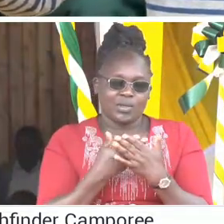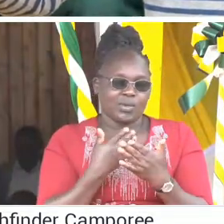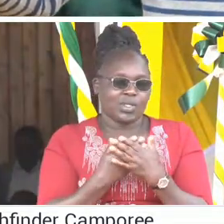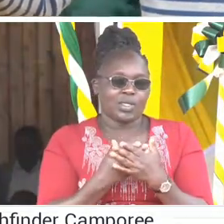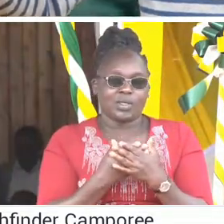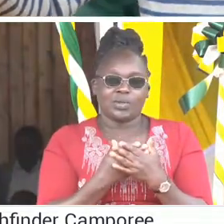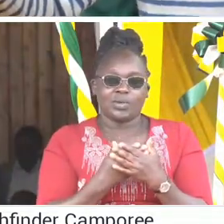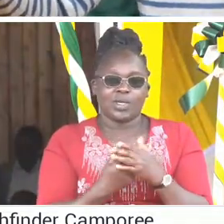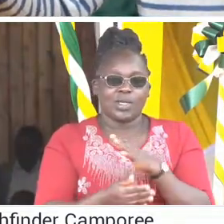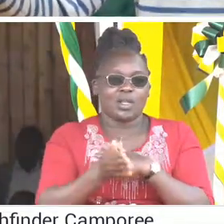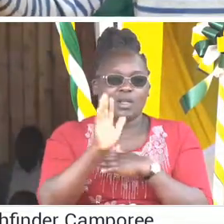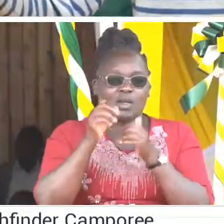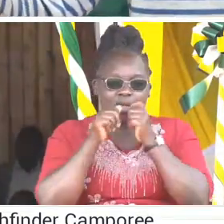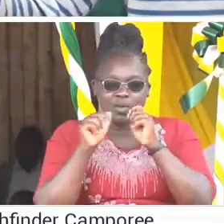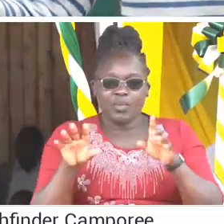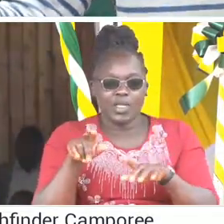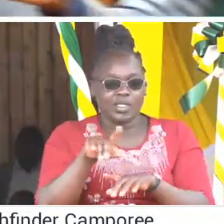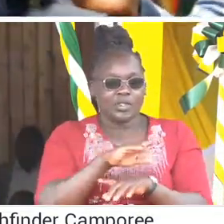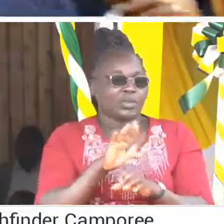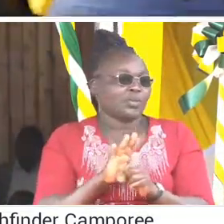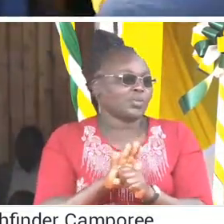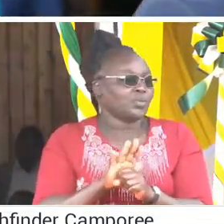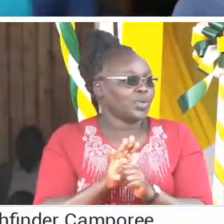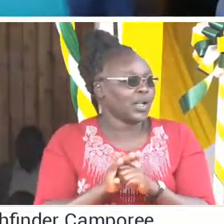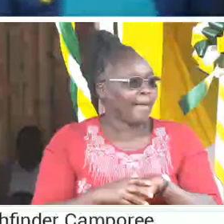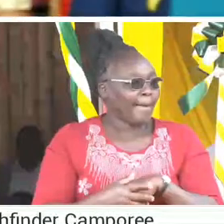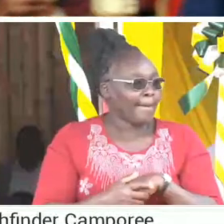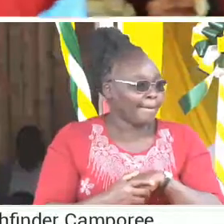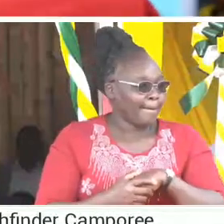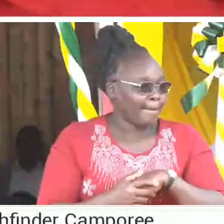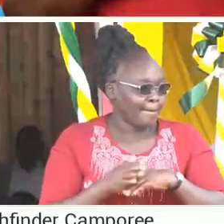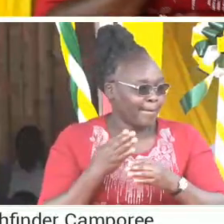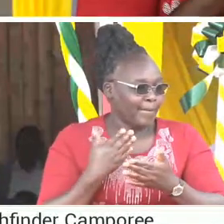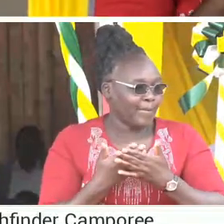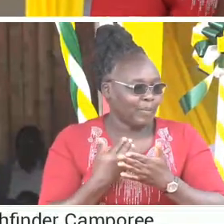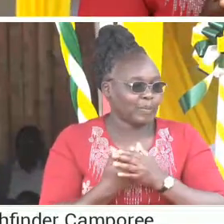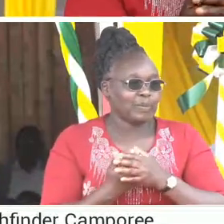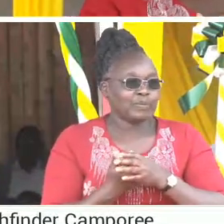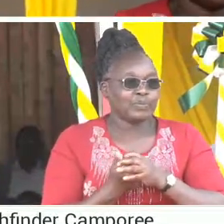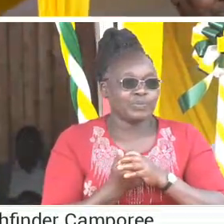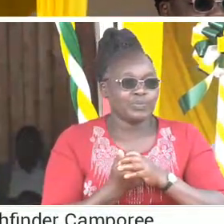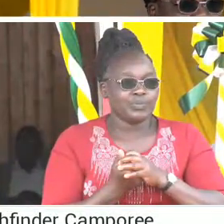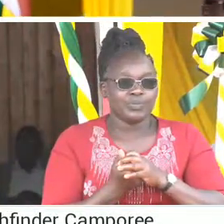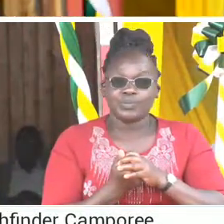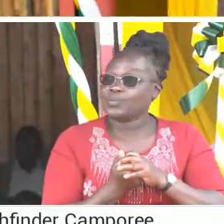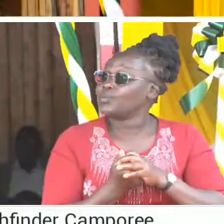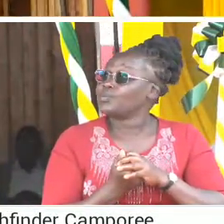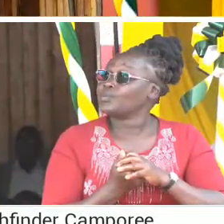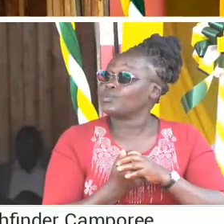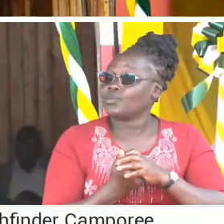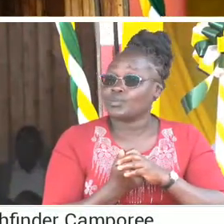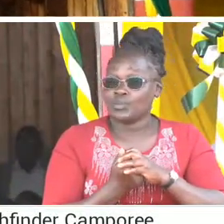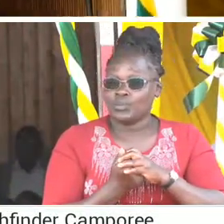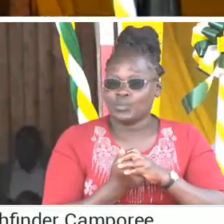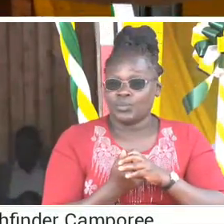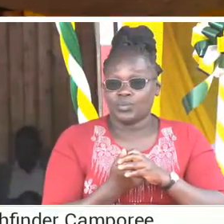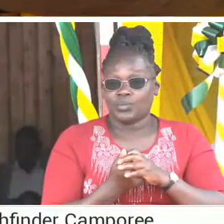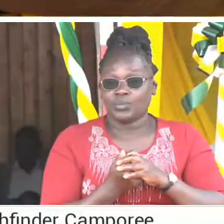Mungu aweze kuwabariki. Bas, asante. Tuna recognize mbele yetu